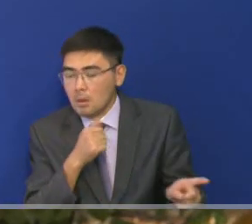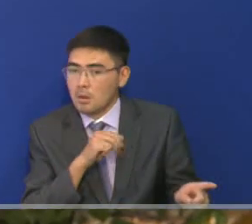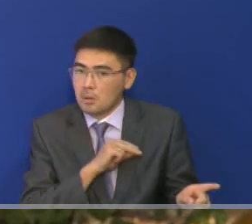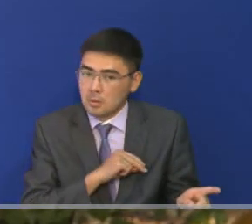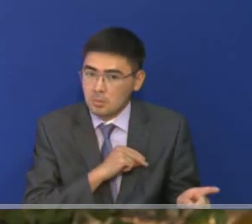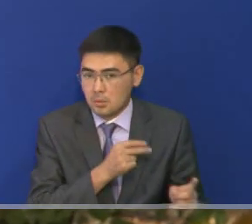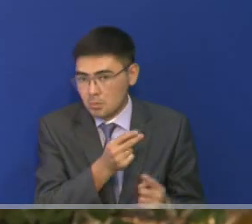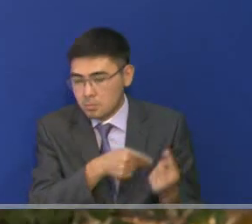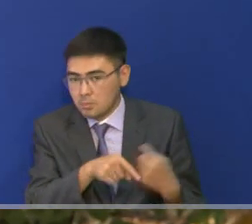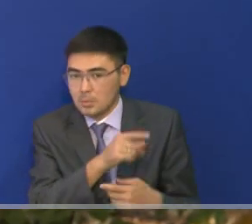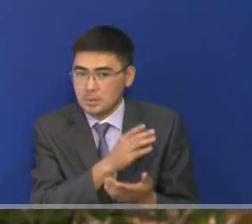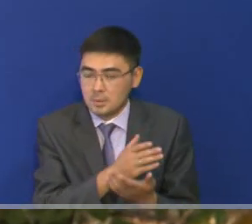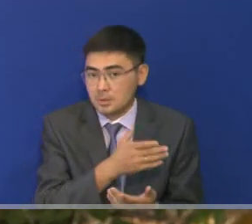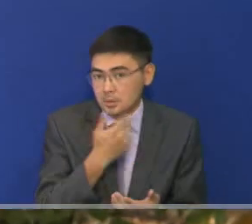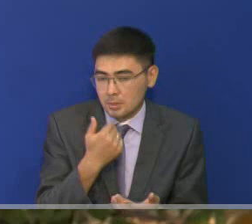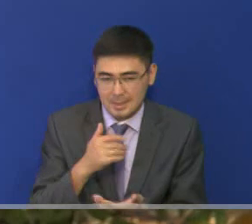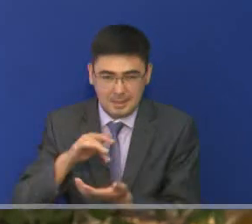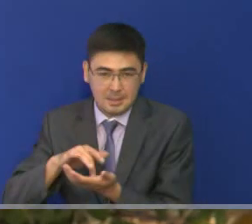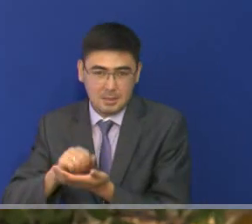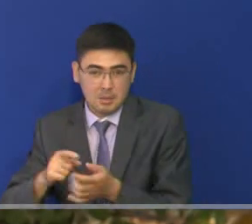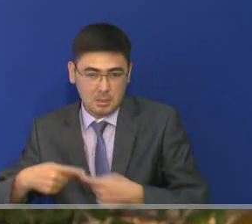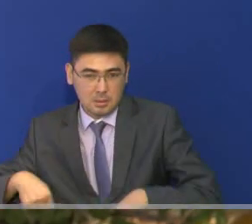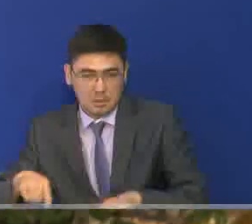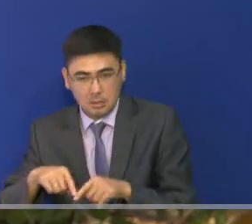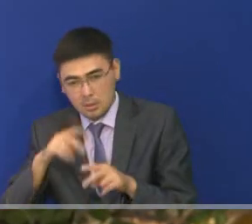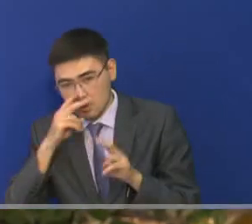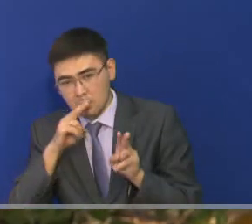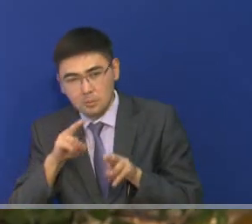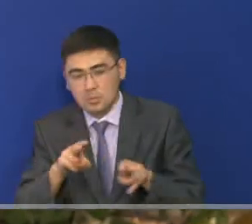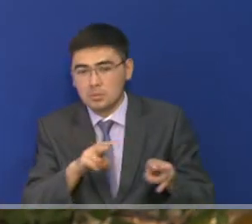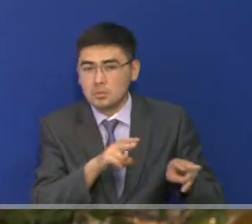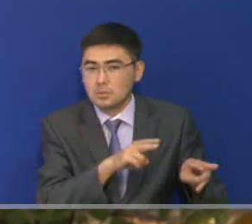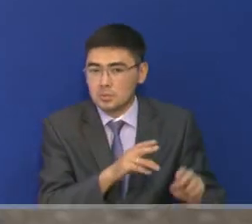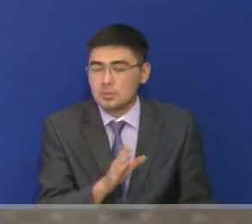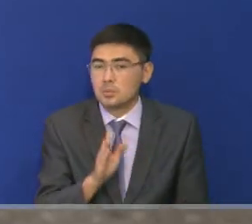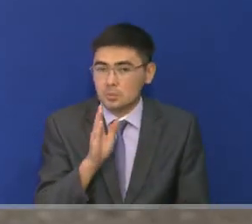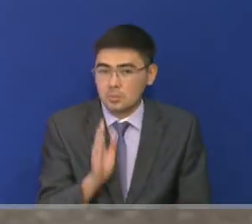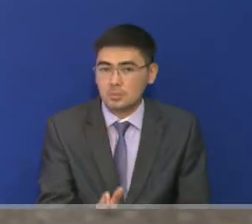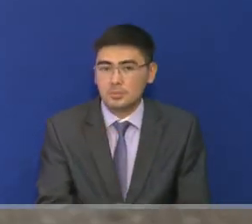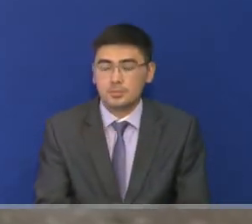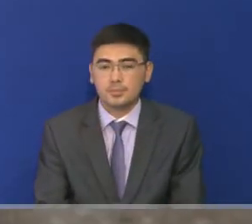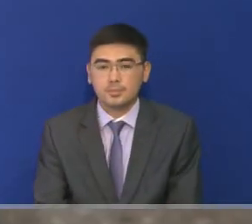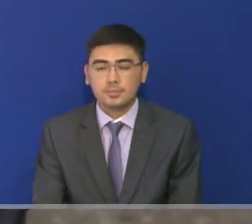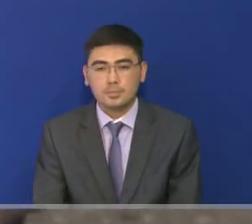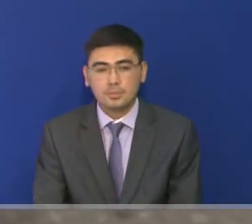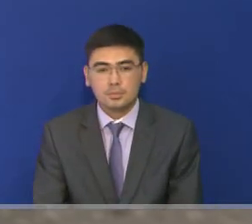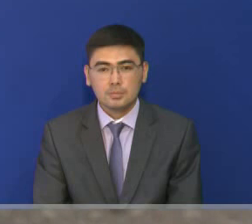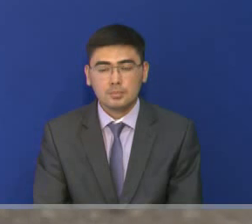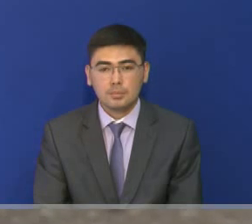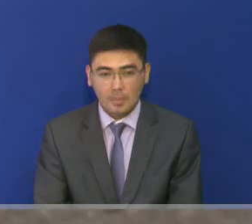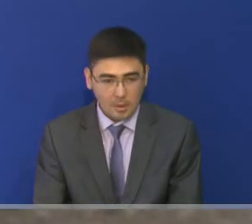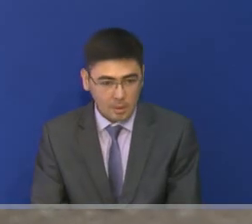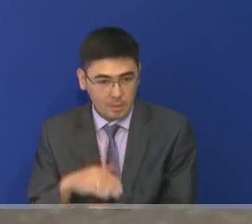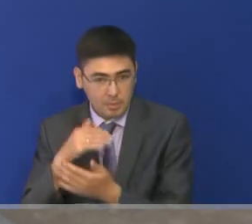олардың жұмыспен қамту орталығы мониторинг жүргізіп бақылауда болады. Биылғы жылы бағдарламаны